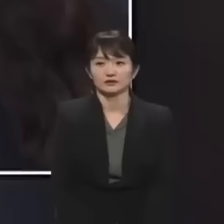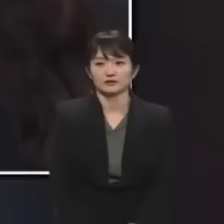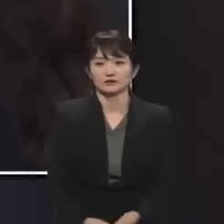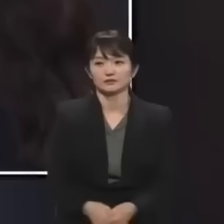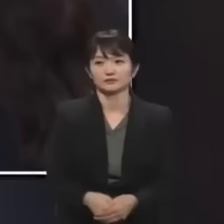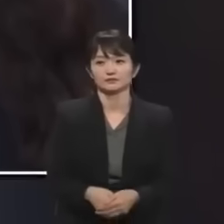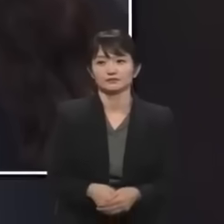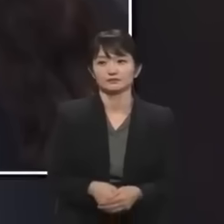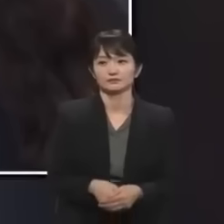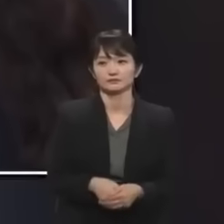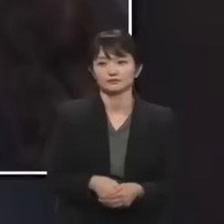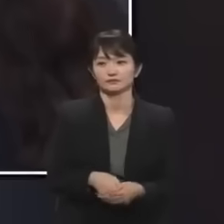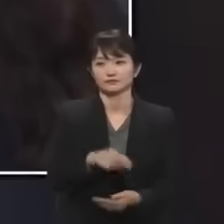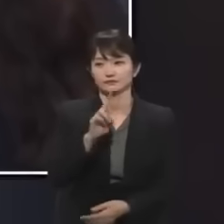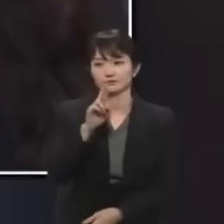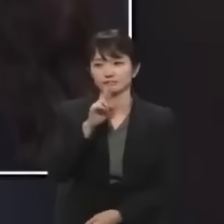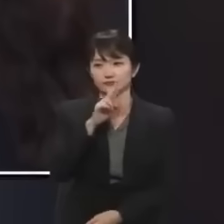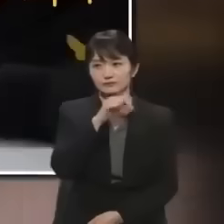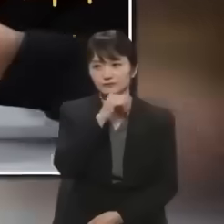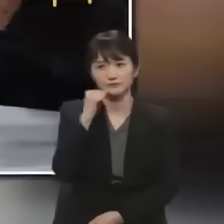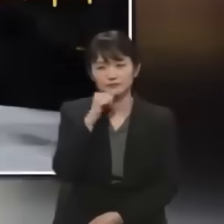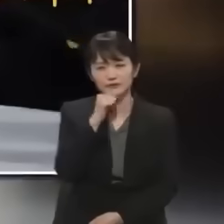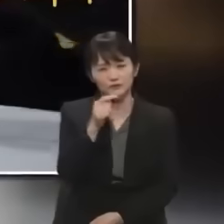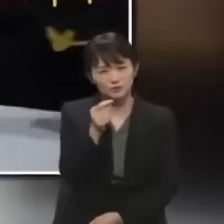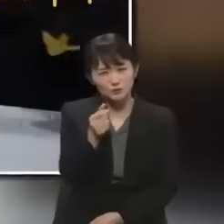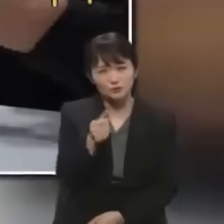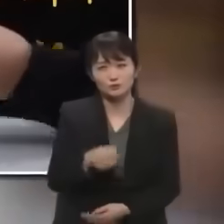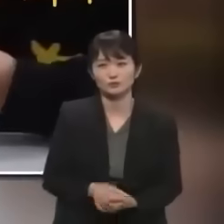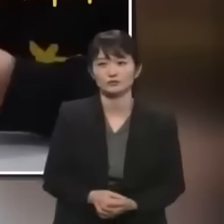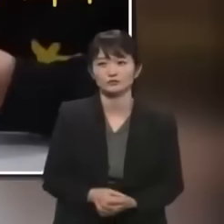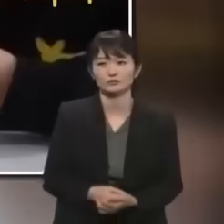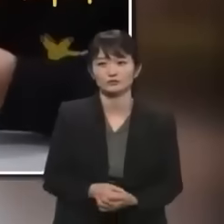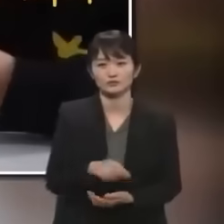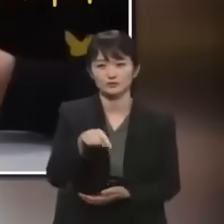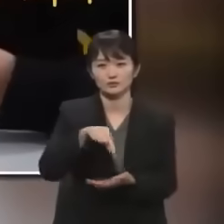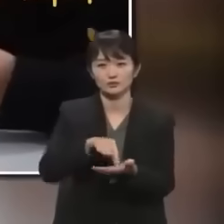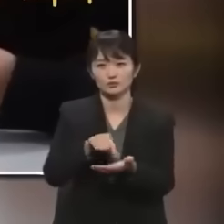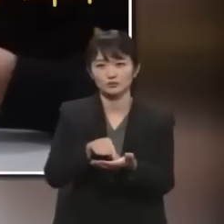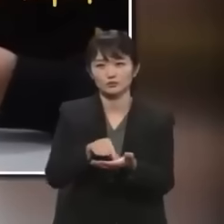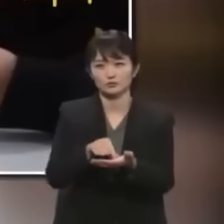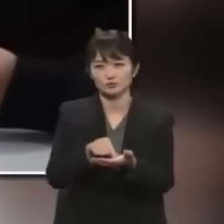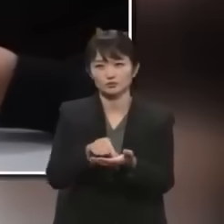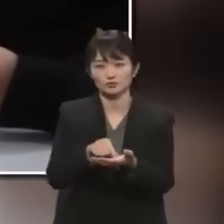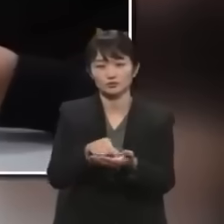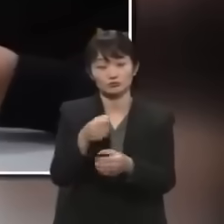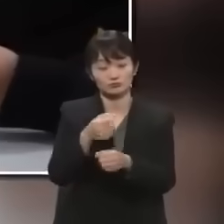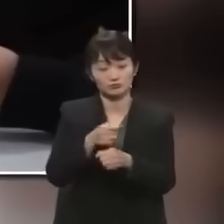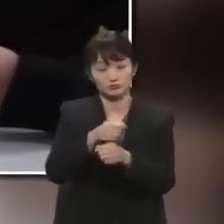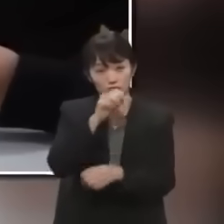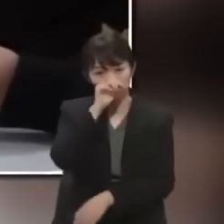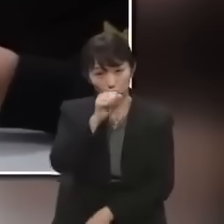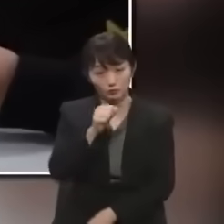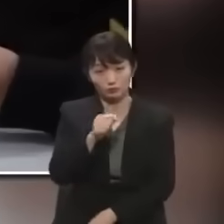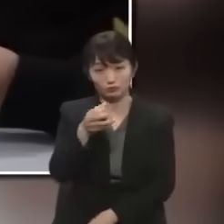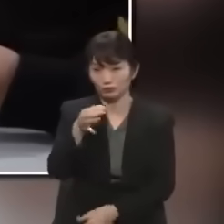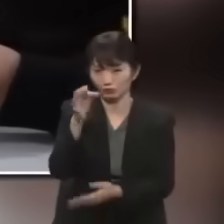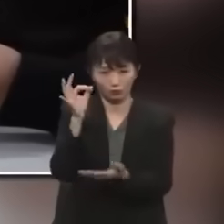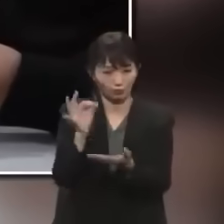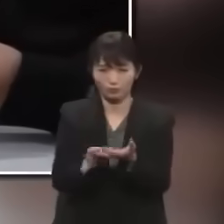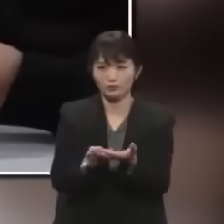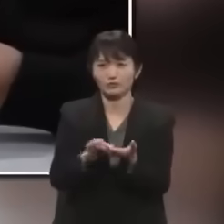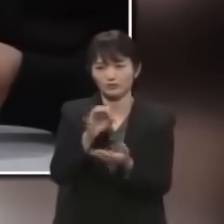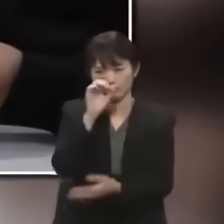보시죠 약간 되게 살밖에 안 나 이런 거 진짜 싸다 그러니까 리티